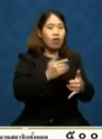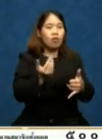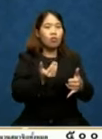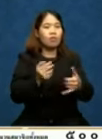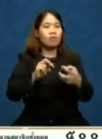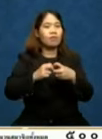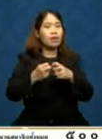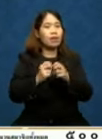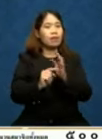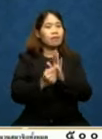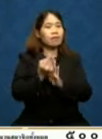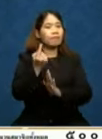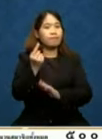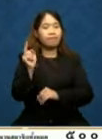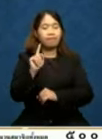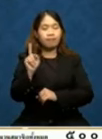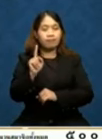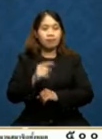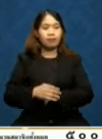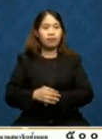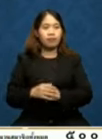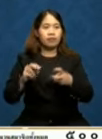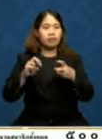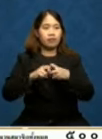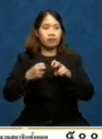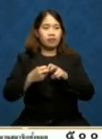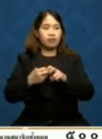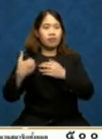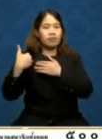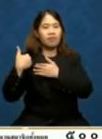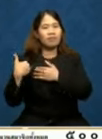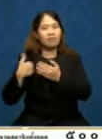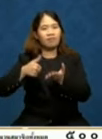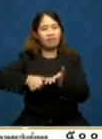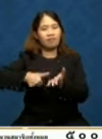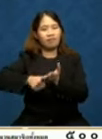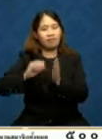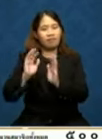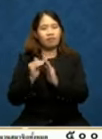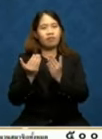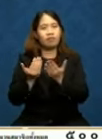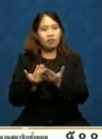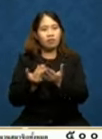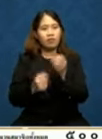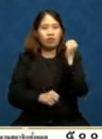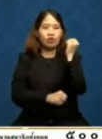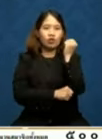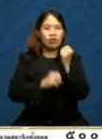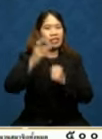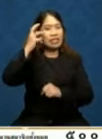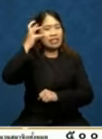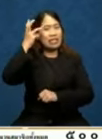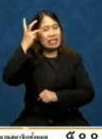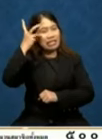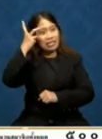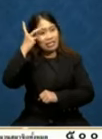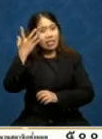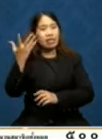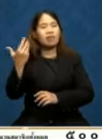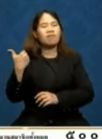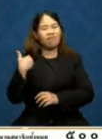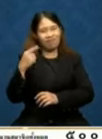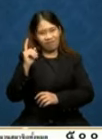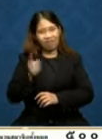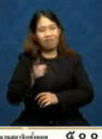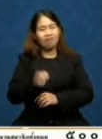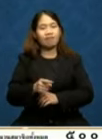อันดับต้นๆของประเทศนะครับคือปัญหาภาระหนี้สินครัวเรือนครับจนเครียดมันมีอยู่จริงน